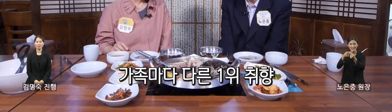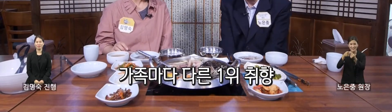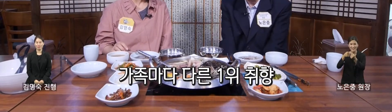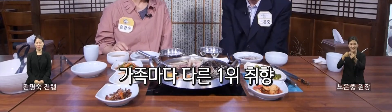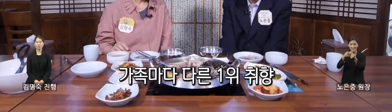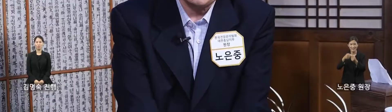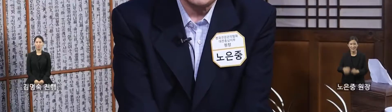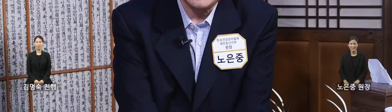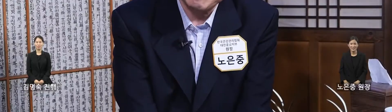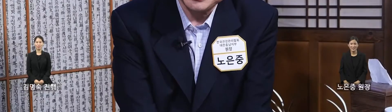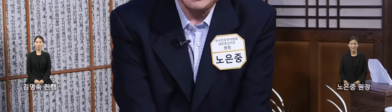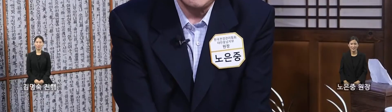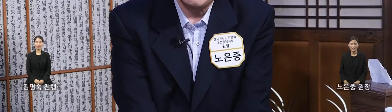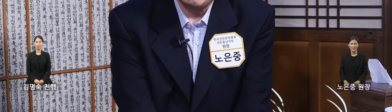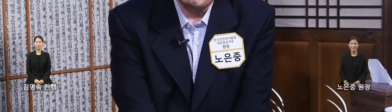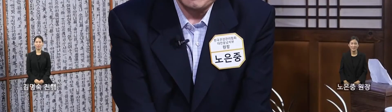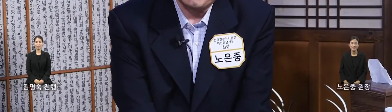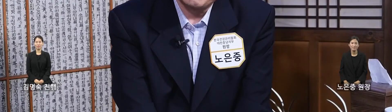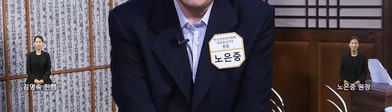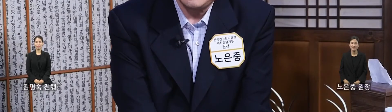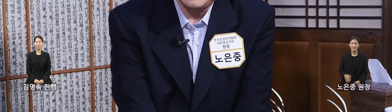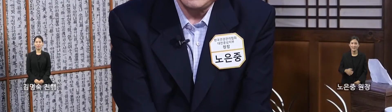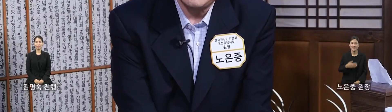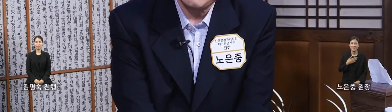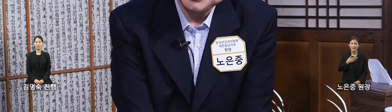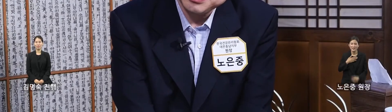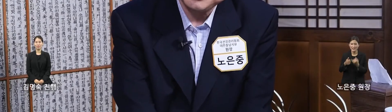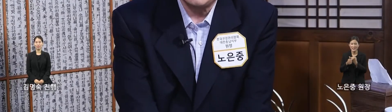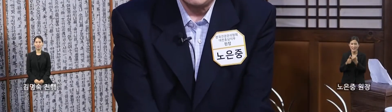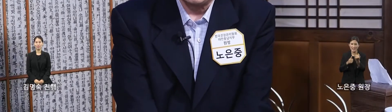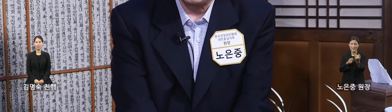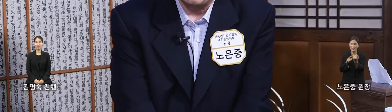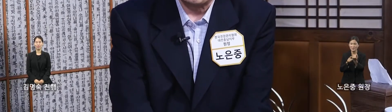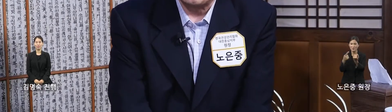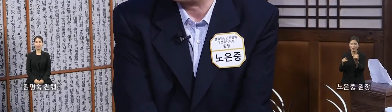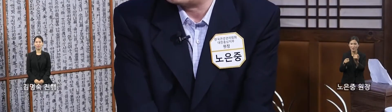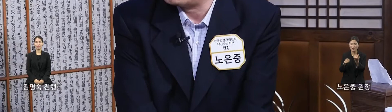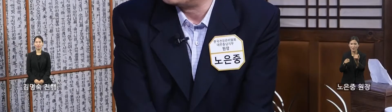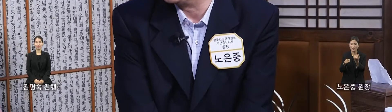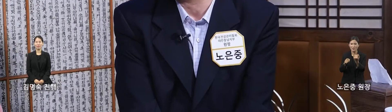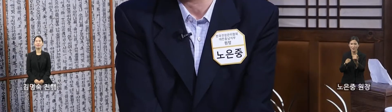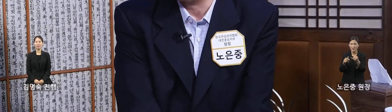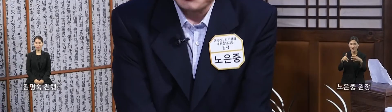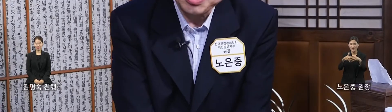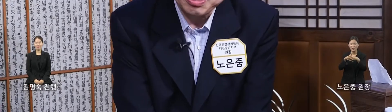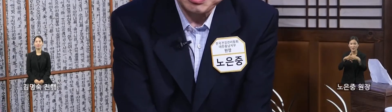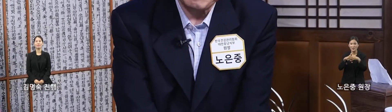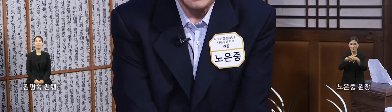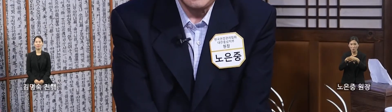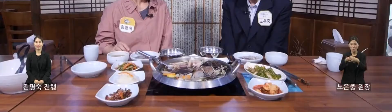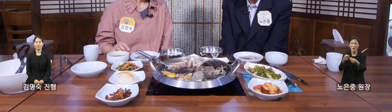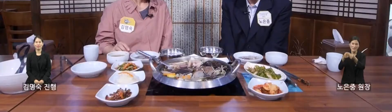제일 우선순위고요. 그 다음에 이제 뭐 저는 이제 종교. 네, 그게